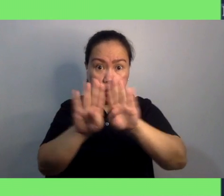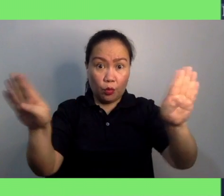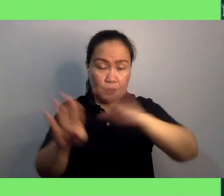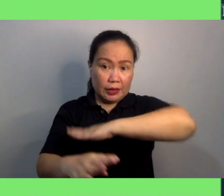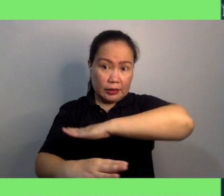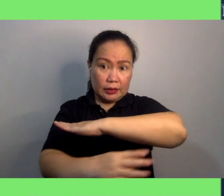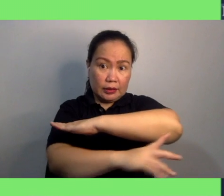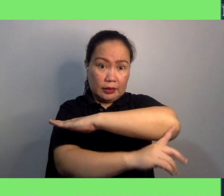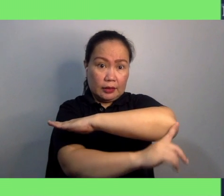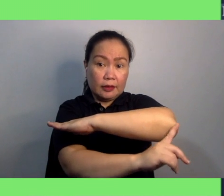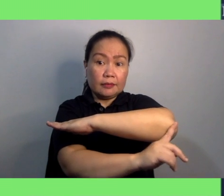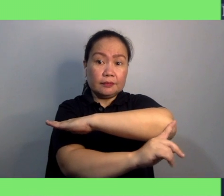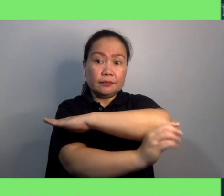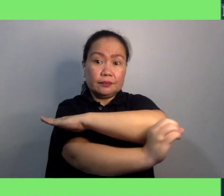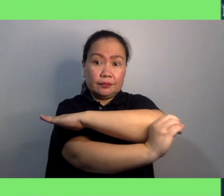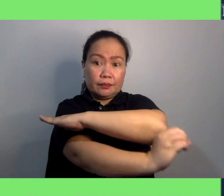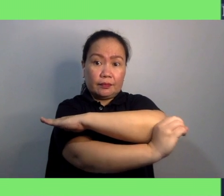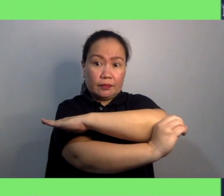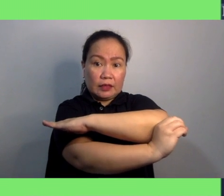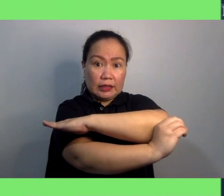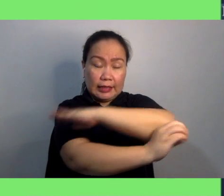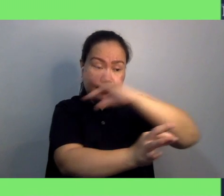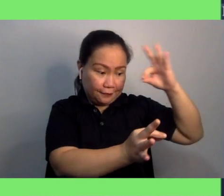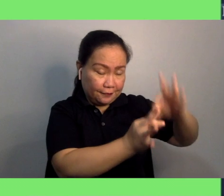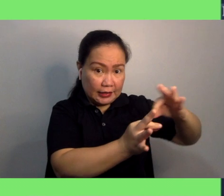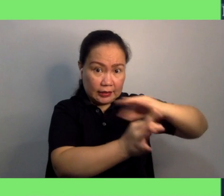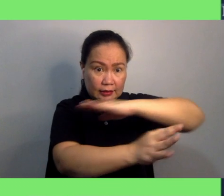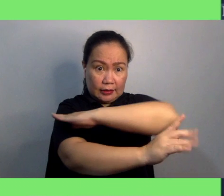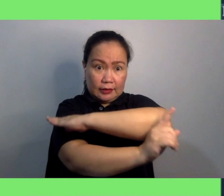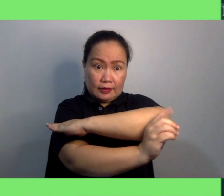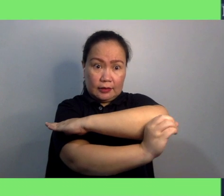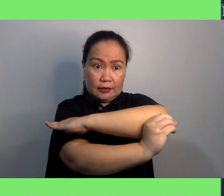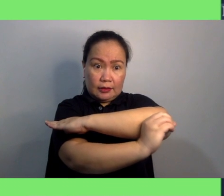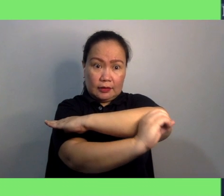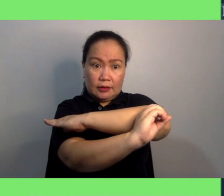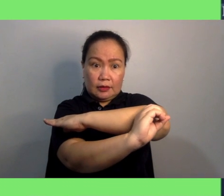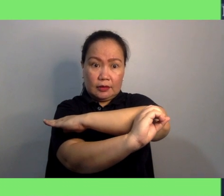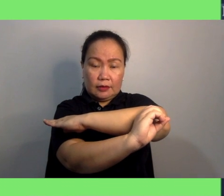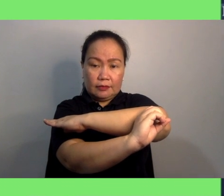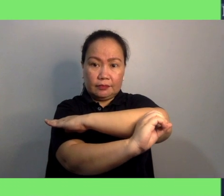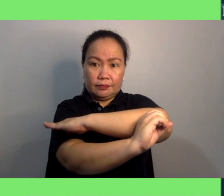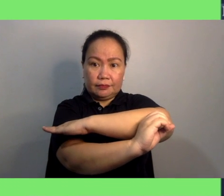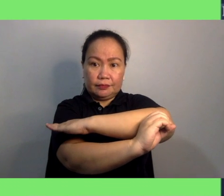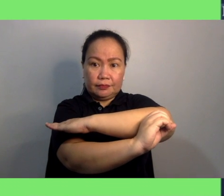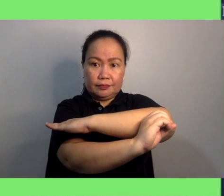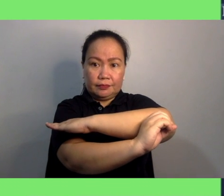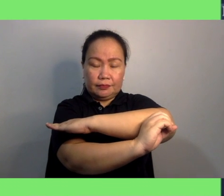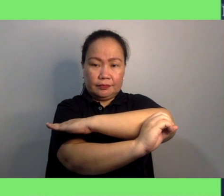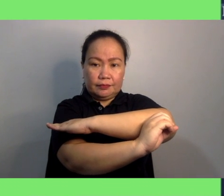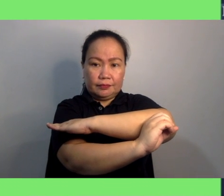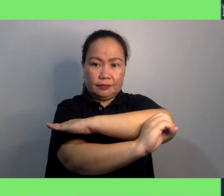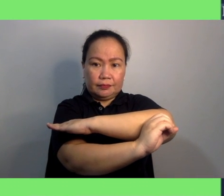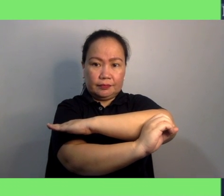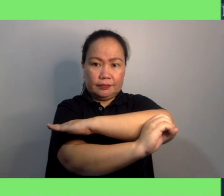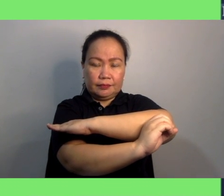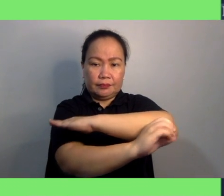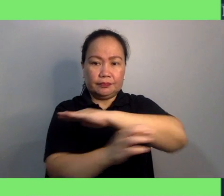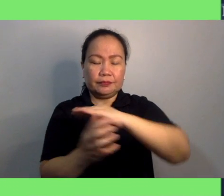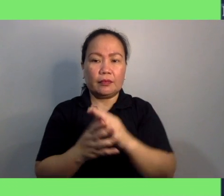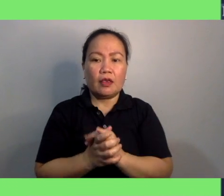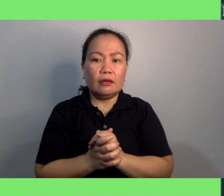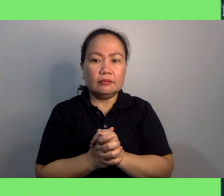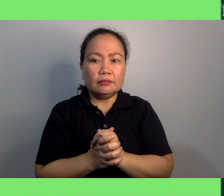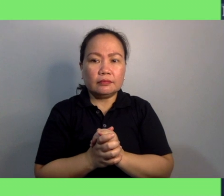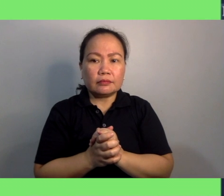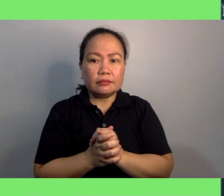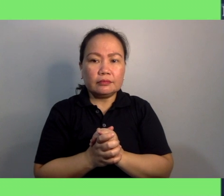pwede rin. Kapag ito ang ginamit mo, ibig sabihin nasa right siya, ang titingnan mo ay yung inner scale. Okay? Kasi